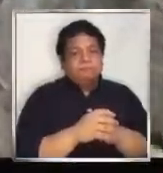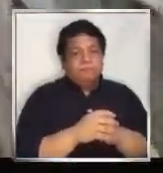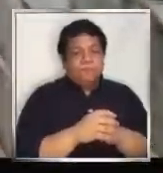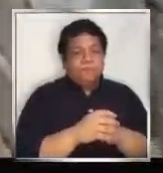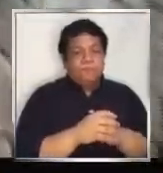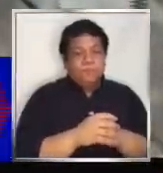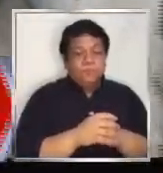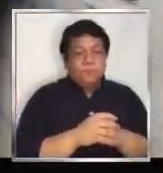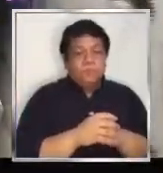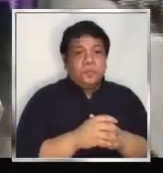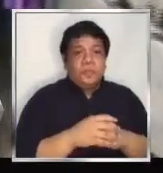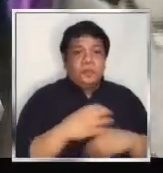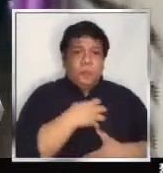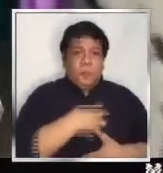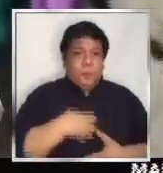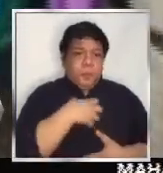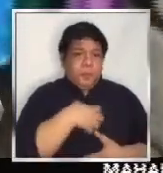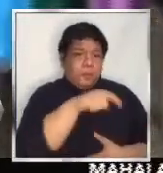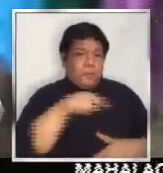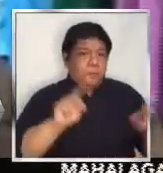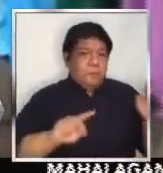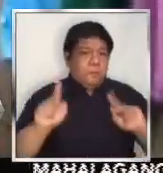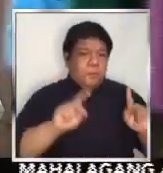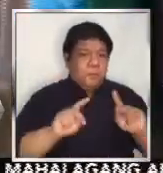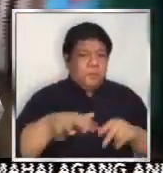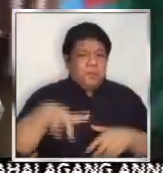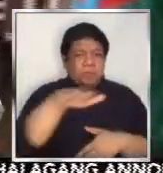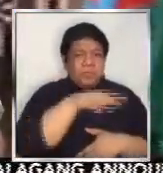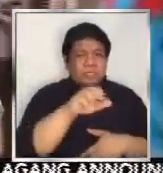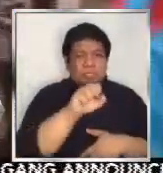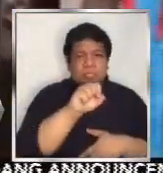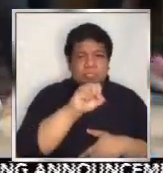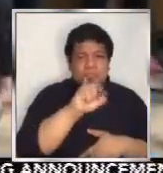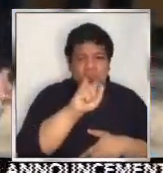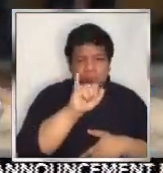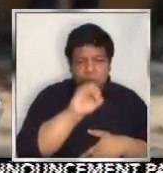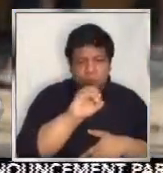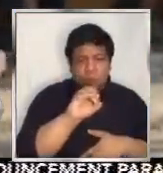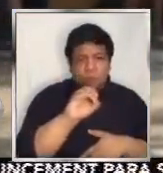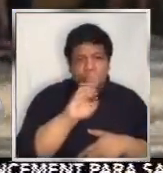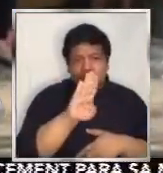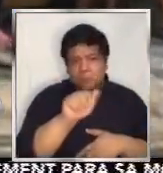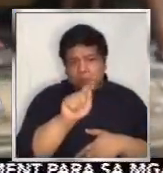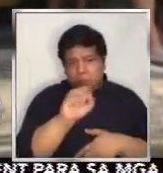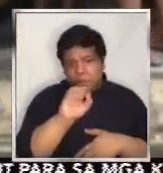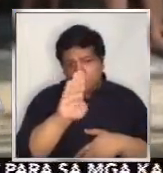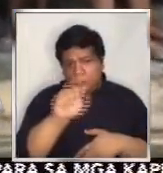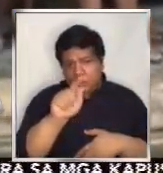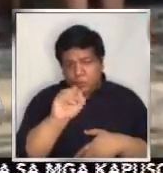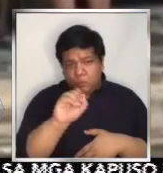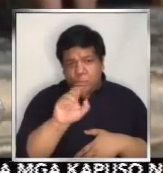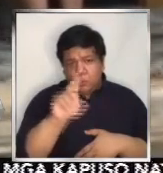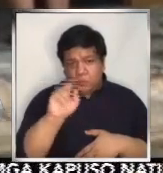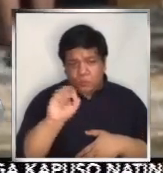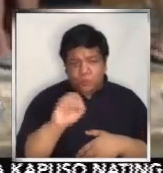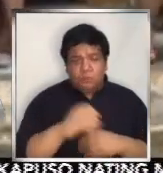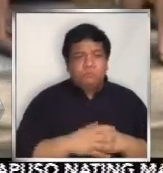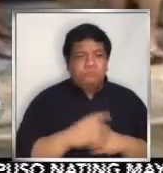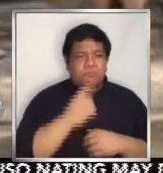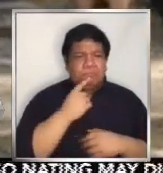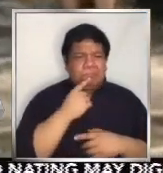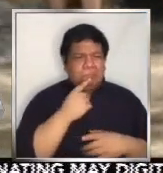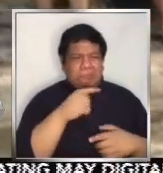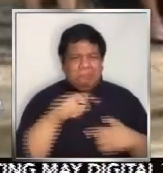Reklamo ng ilang residente ng sityo Bato-Bato 1 sa barangay Dolores, Taytay, Rizal. May palakasan umano sa pamamahagi ng ayuda sa ilalim